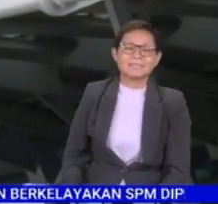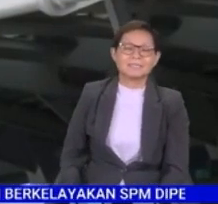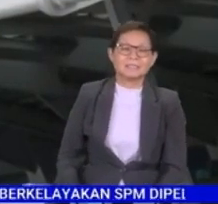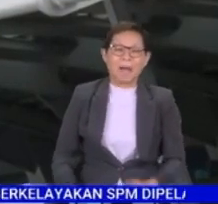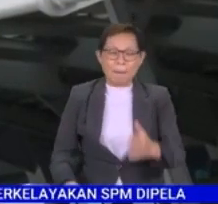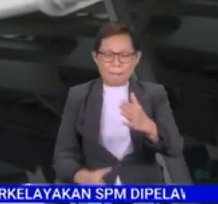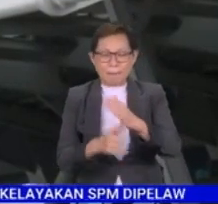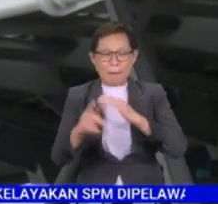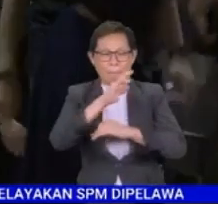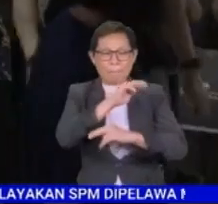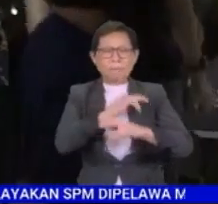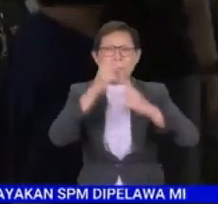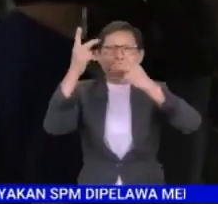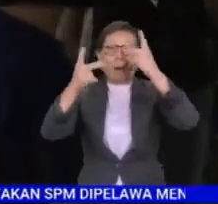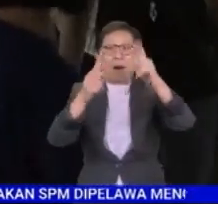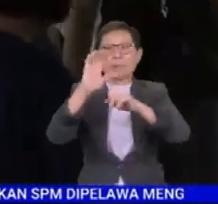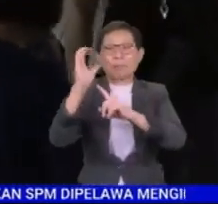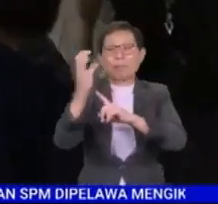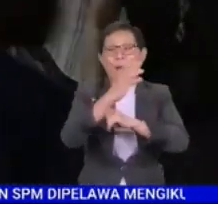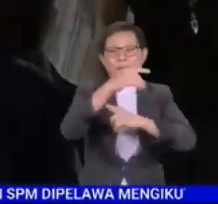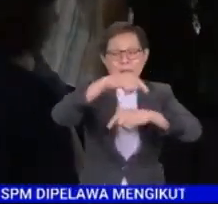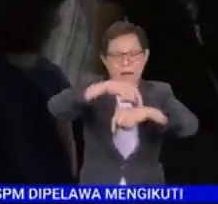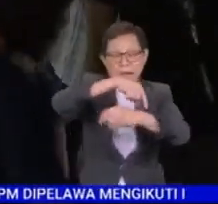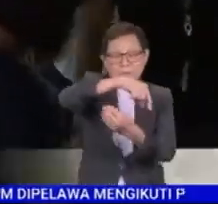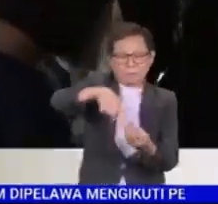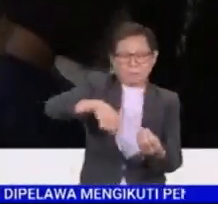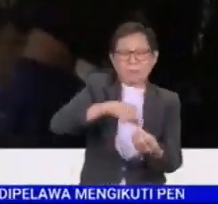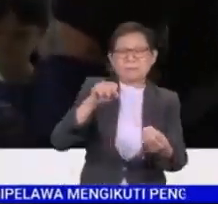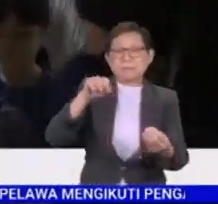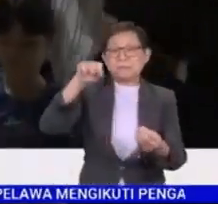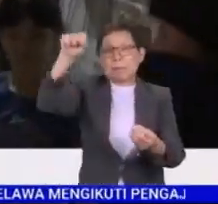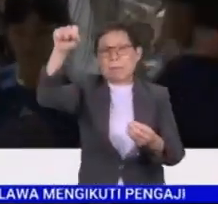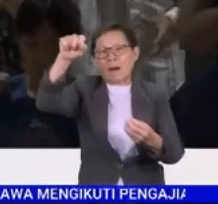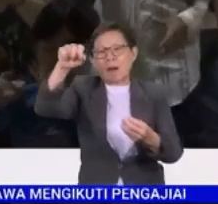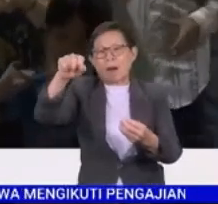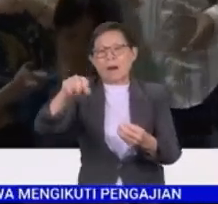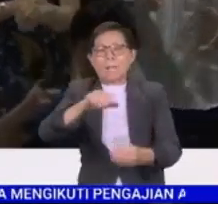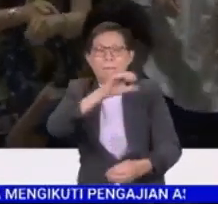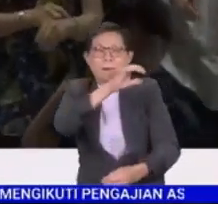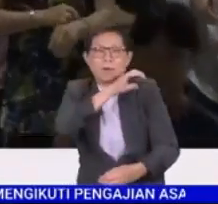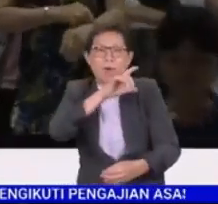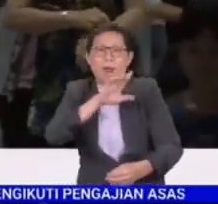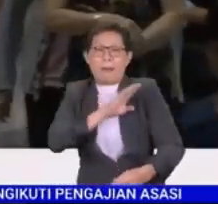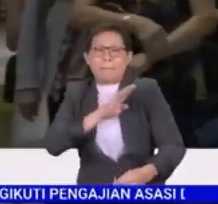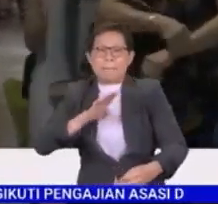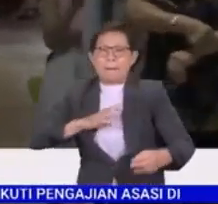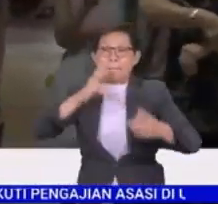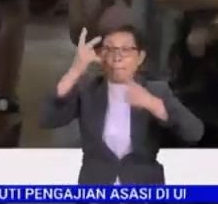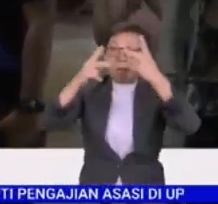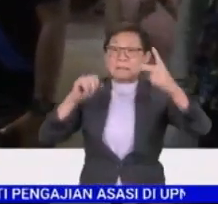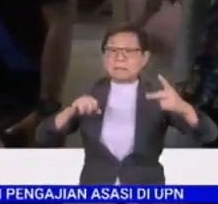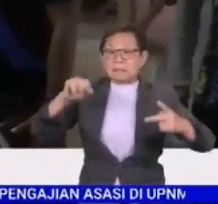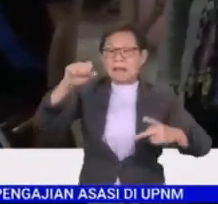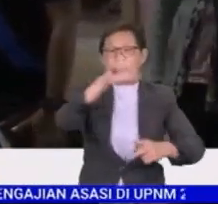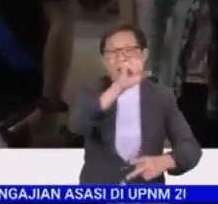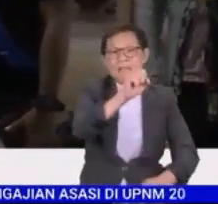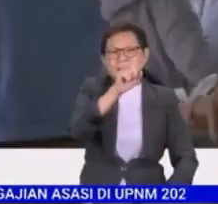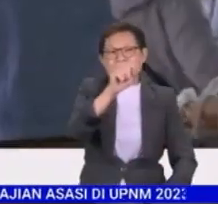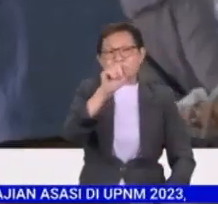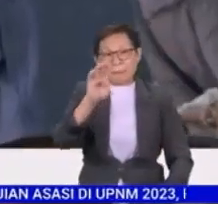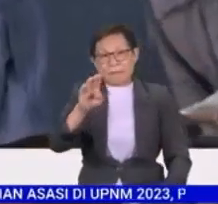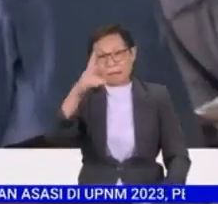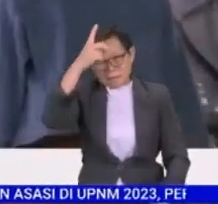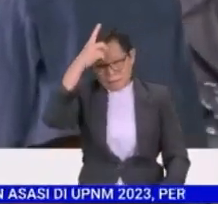pembantu menteri pelancungan kebudayaan dan alam sekitar Sabah merangkak pengurus lembaga pelancongan Sabah STB